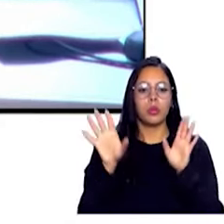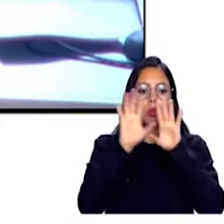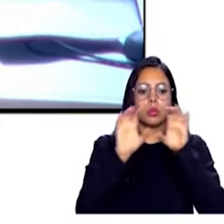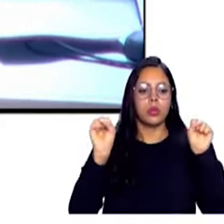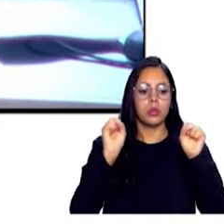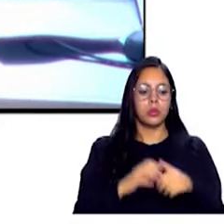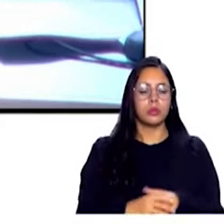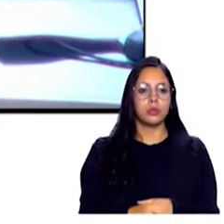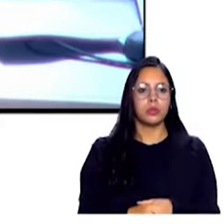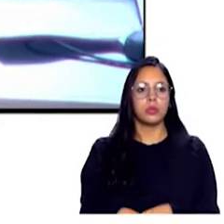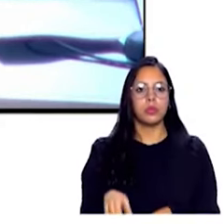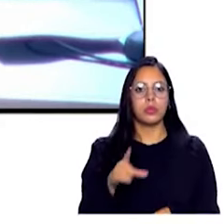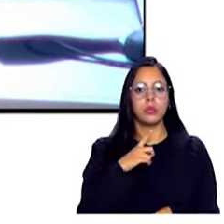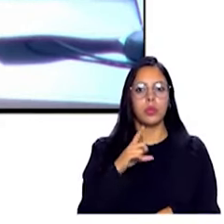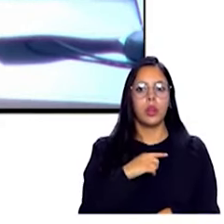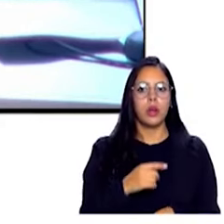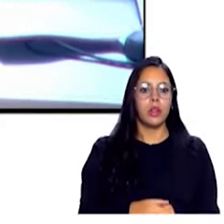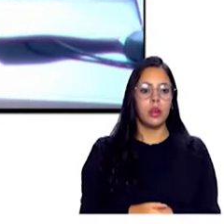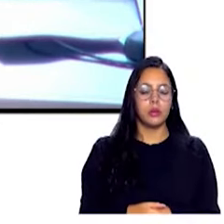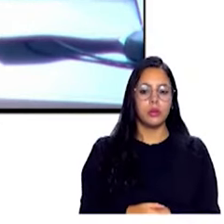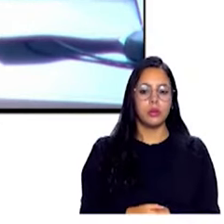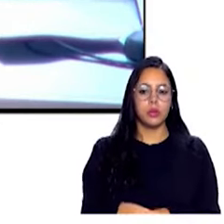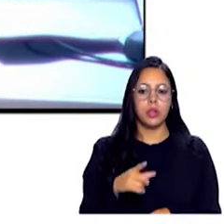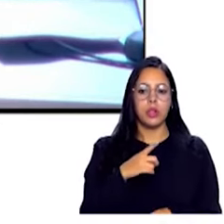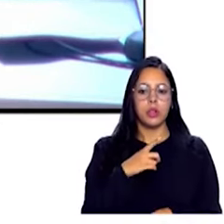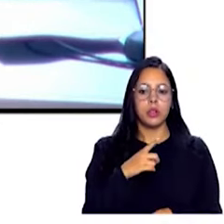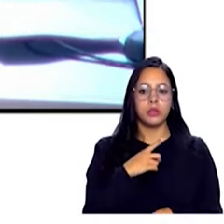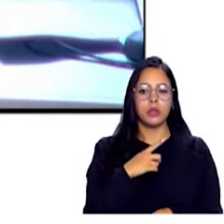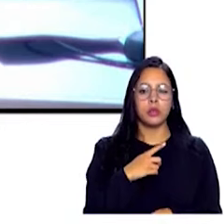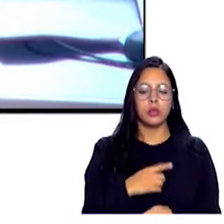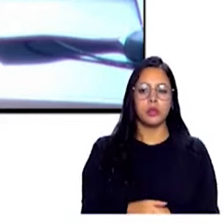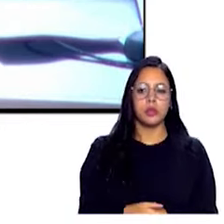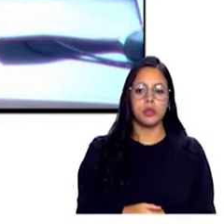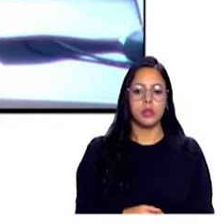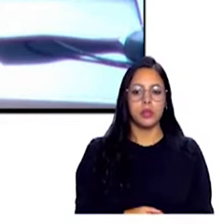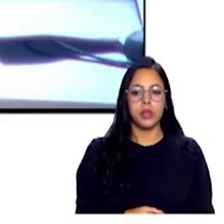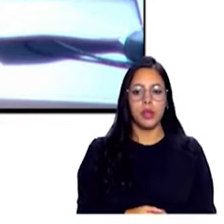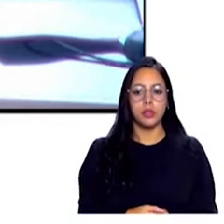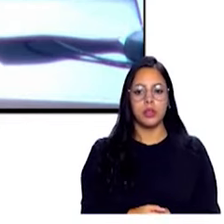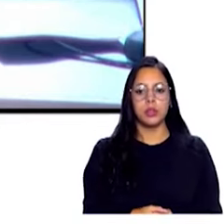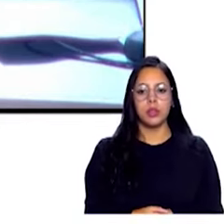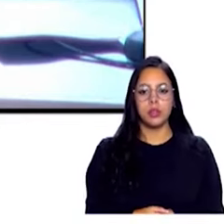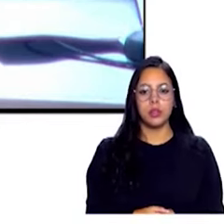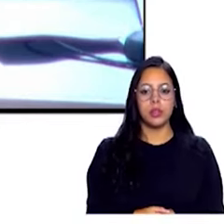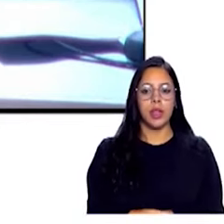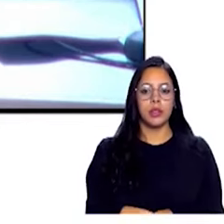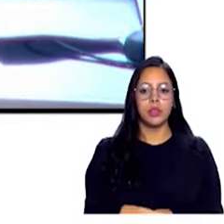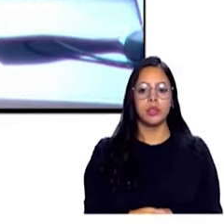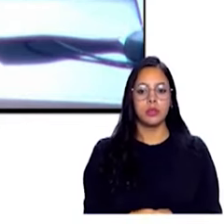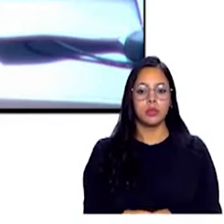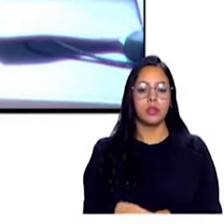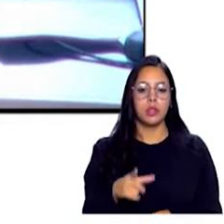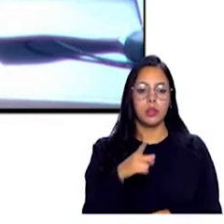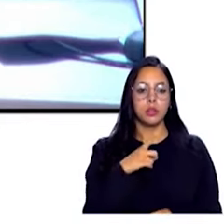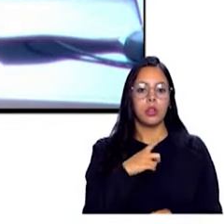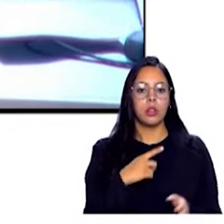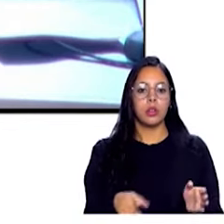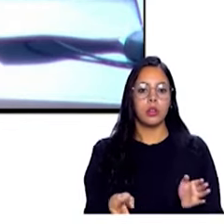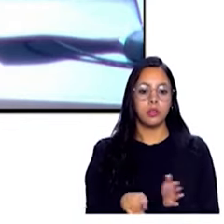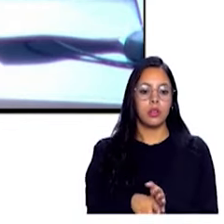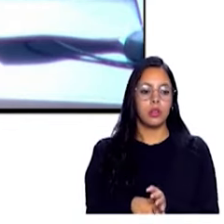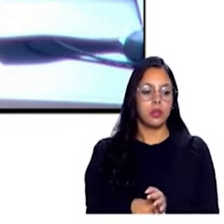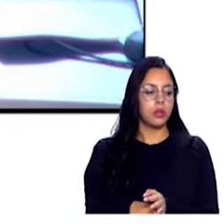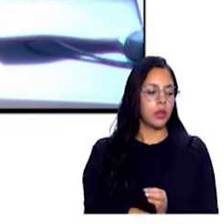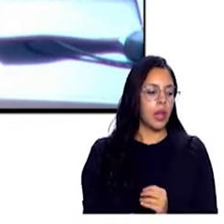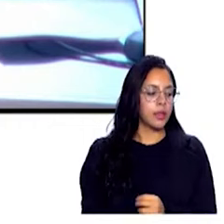Peu magique je ne sais pas comment Il a été calculé je crois que c'est impossible de le calculer en vérité